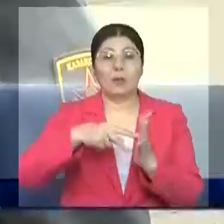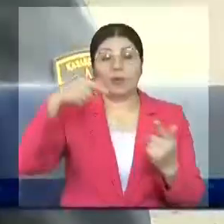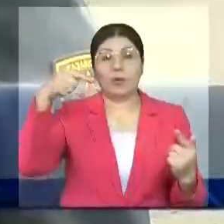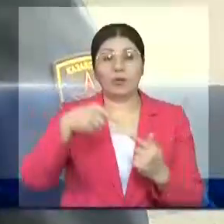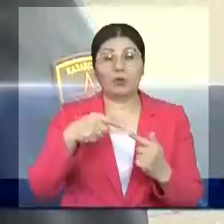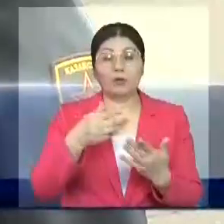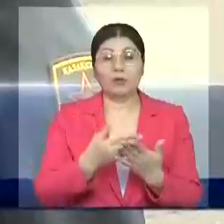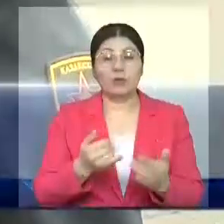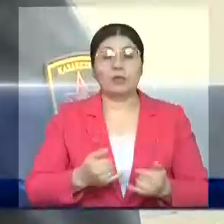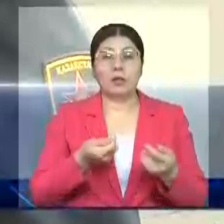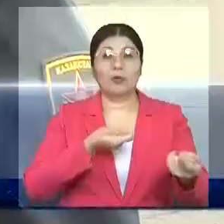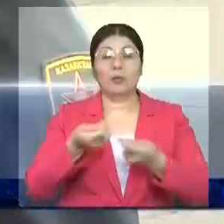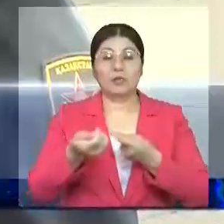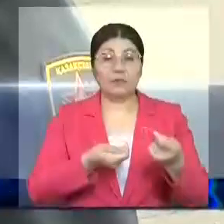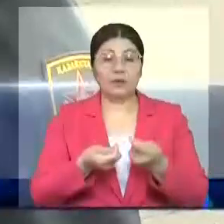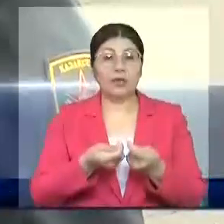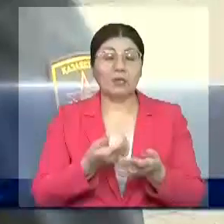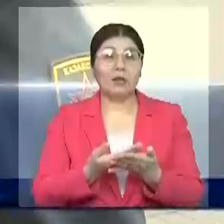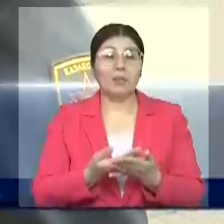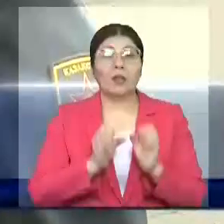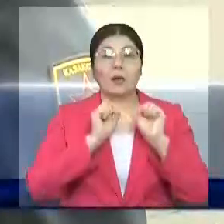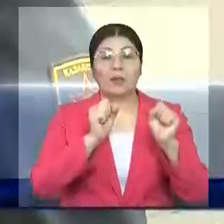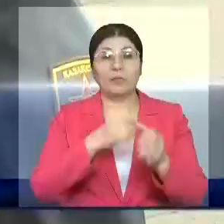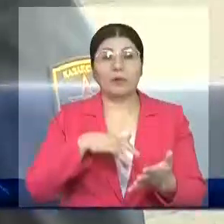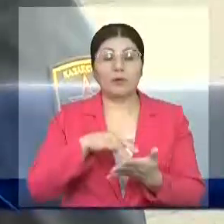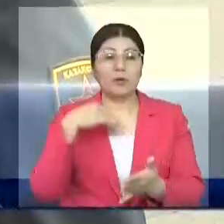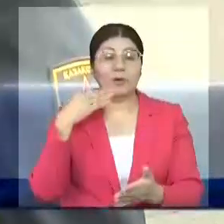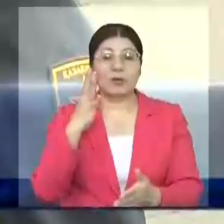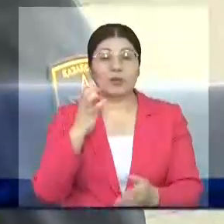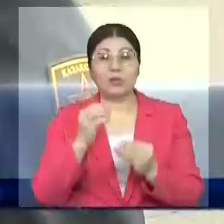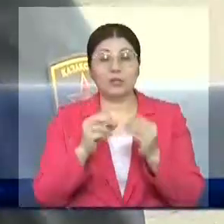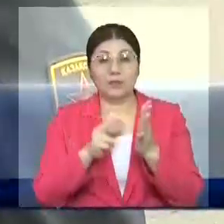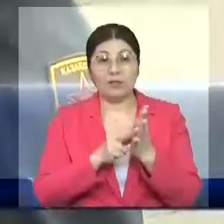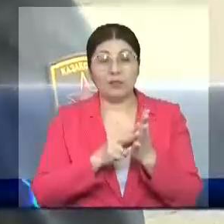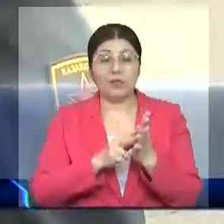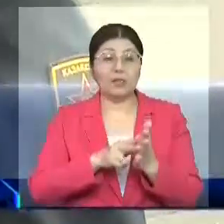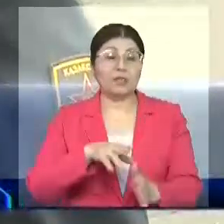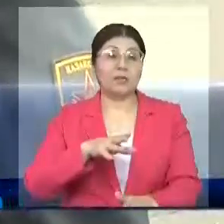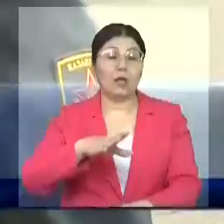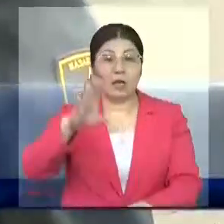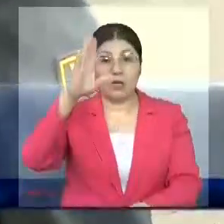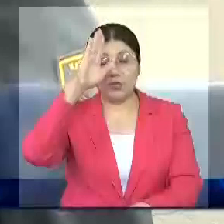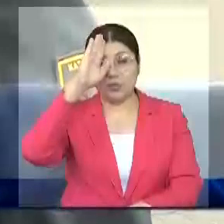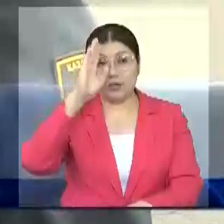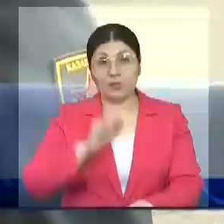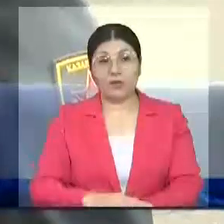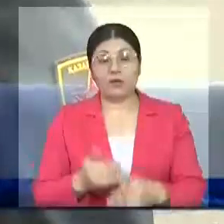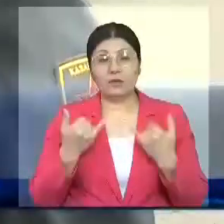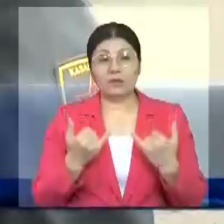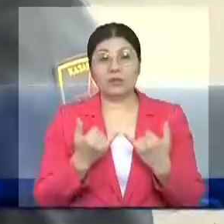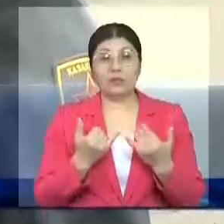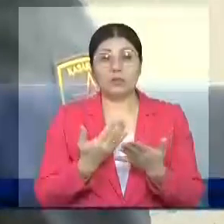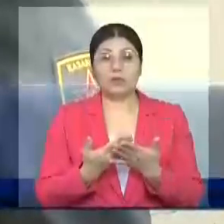управления по делам обороны города Актюбе 418 человек на данный момент в